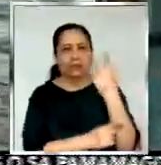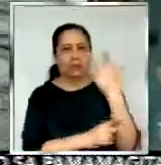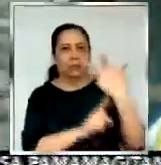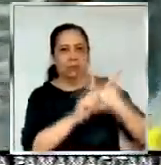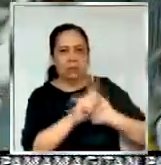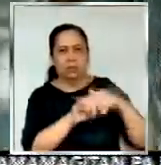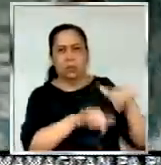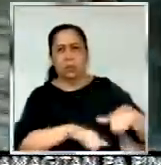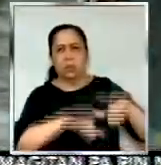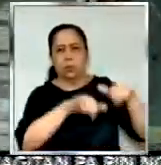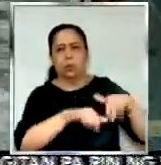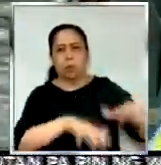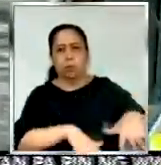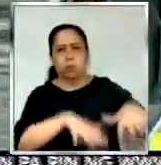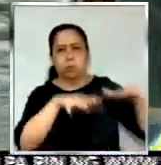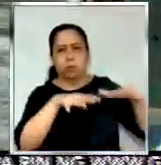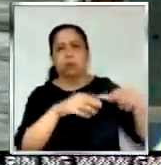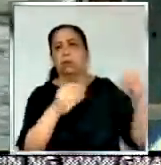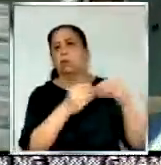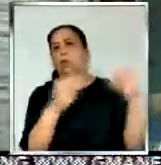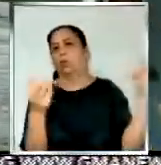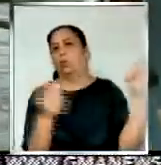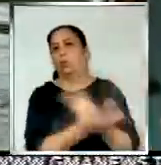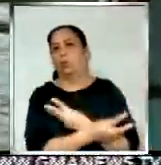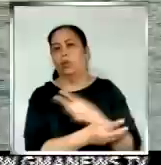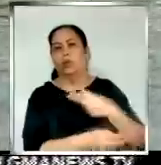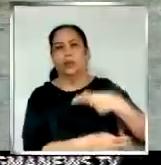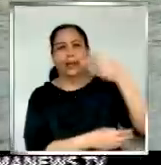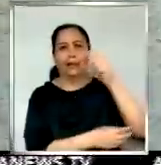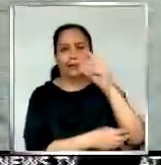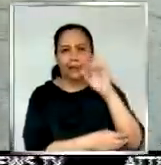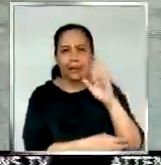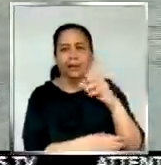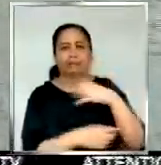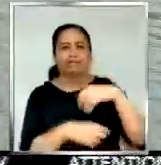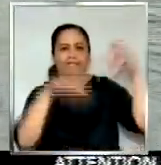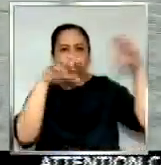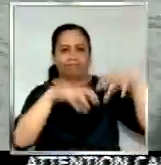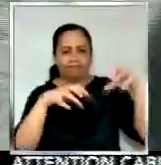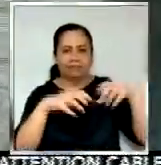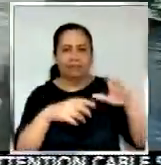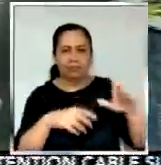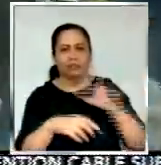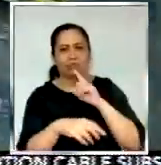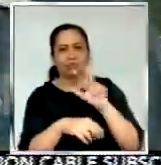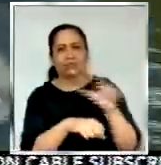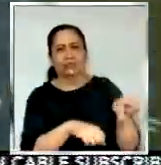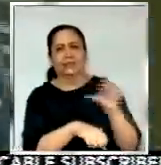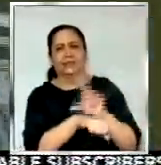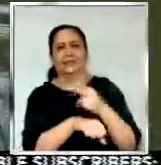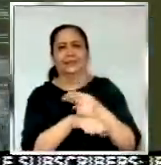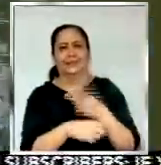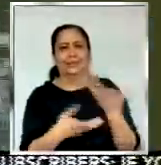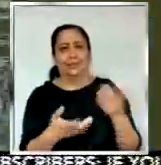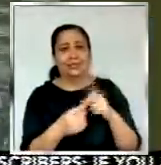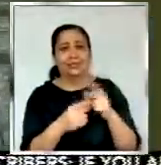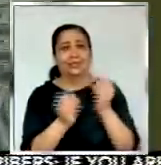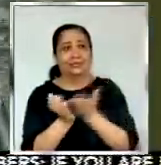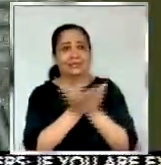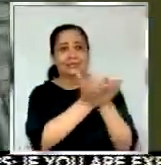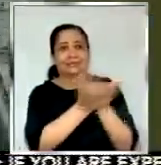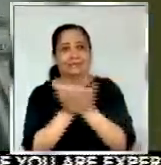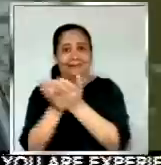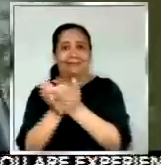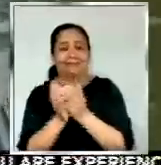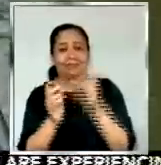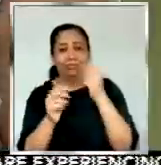dito na pinalalapa ng high tide at pag-ulan. Naging kabuhayan na nga ni Noel Masangkay ang paghahatid ng mga residente sa